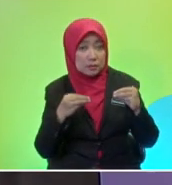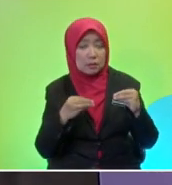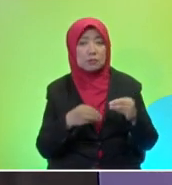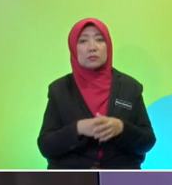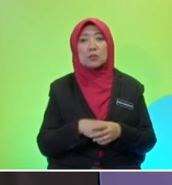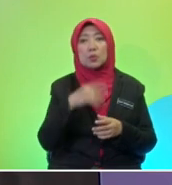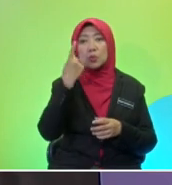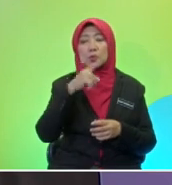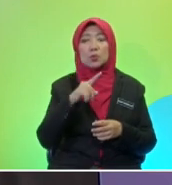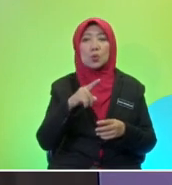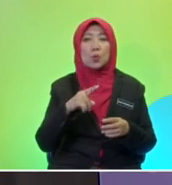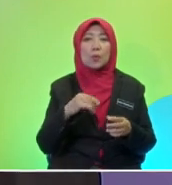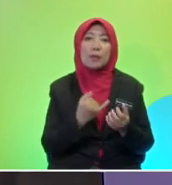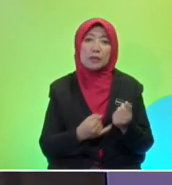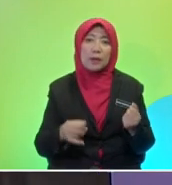matematika